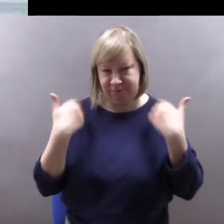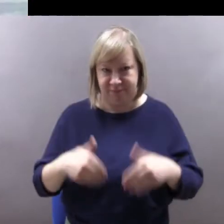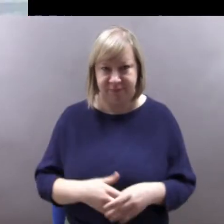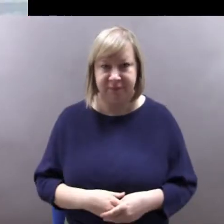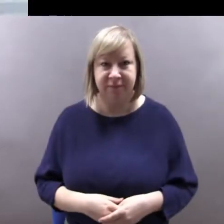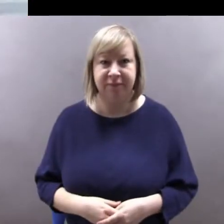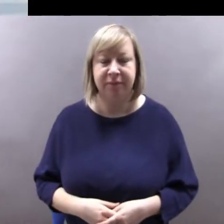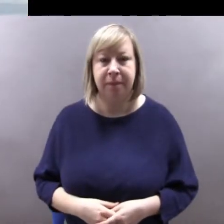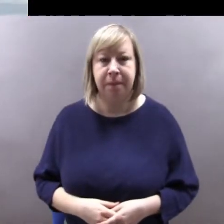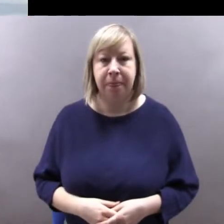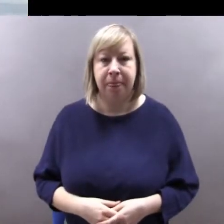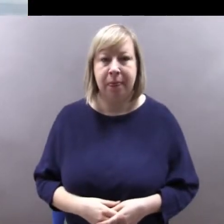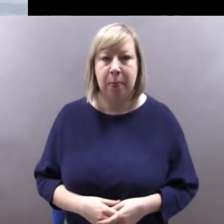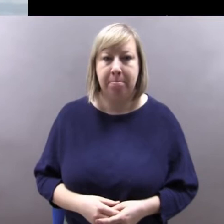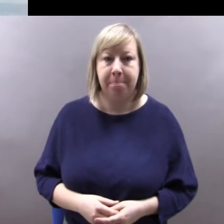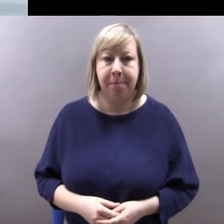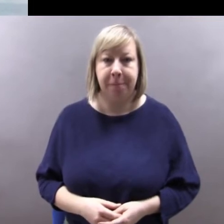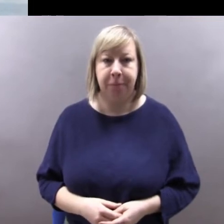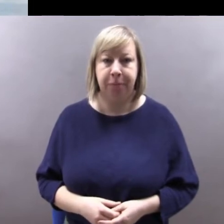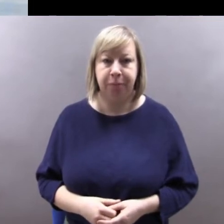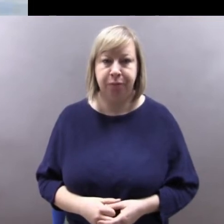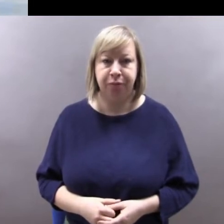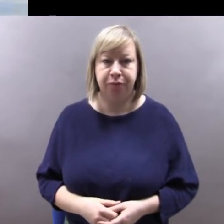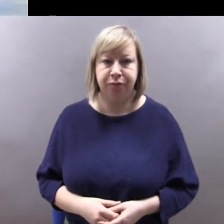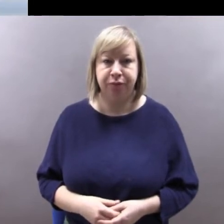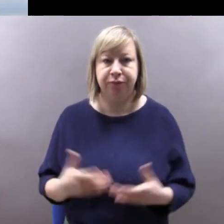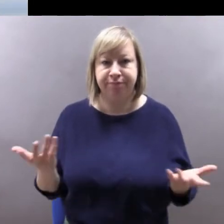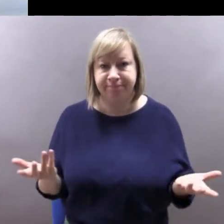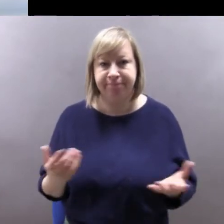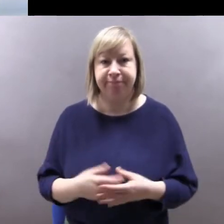Mężczyzna w średnim wieku na wózku inwalidzkim od 17 lat.